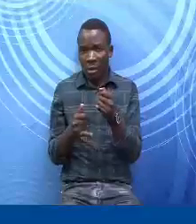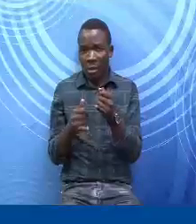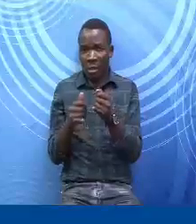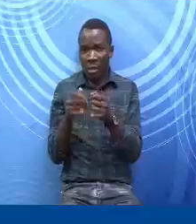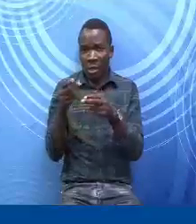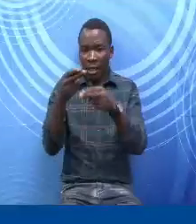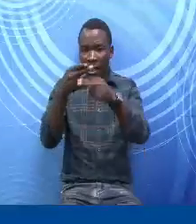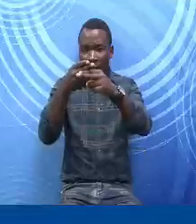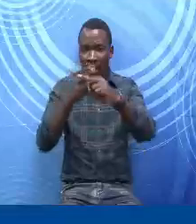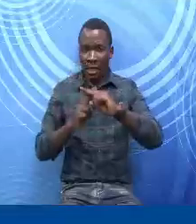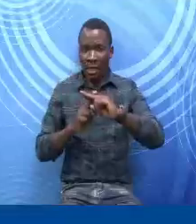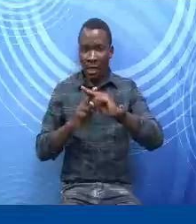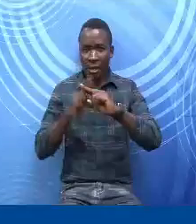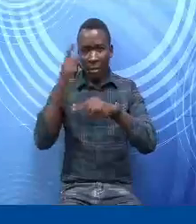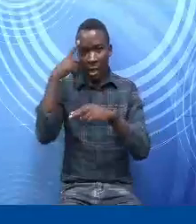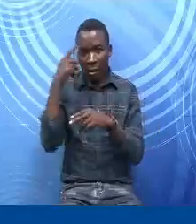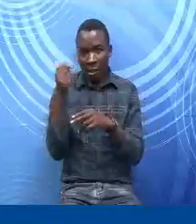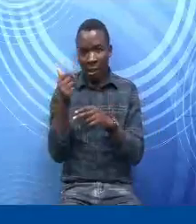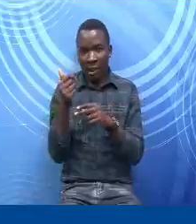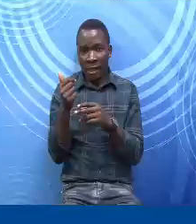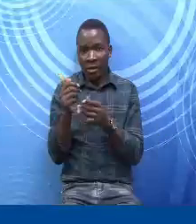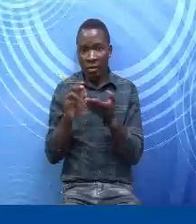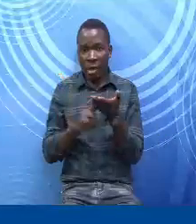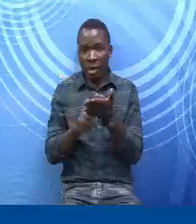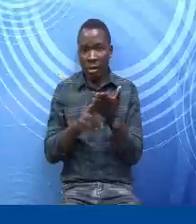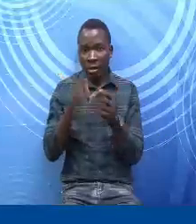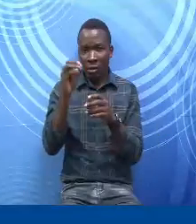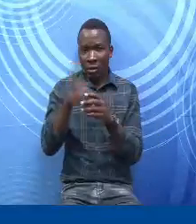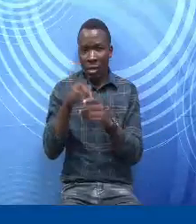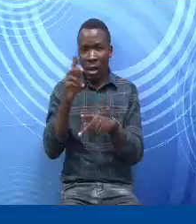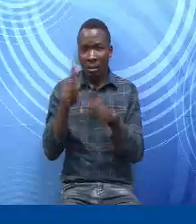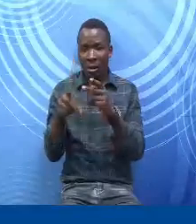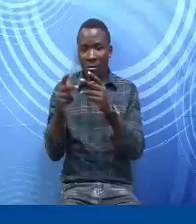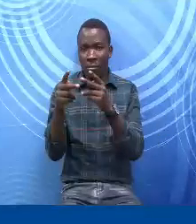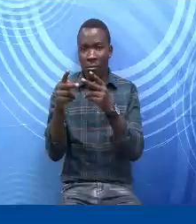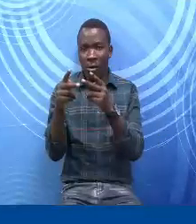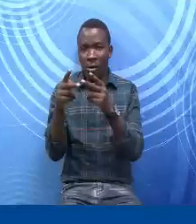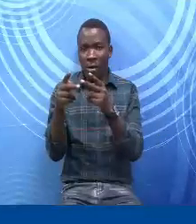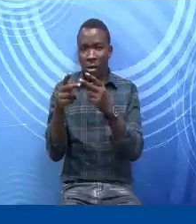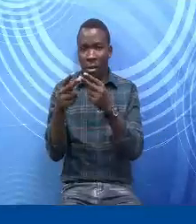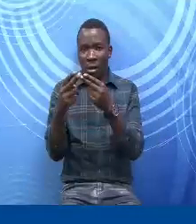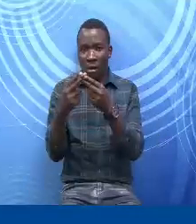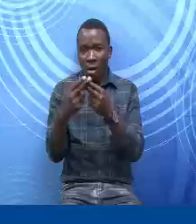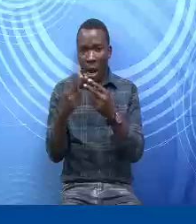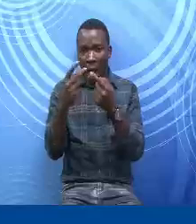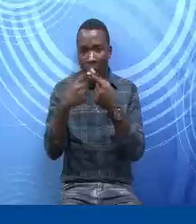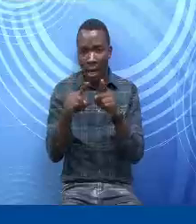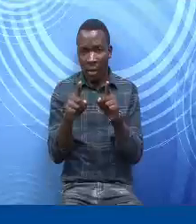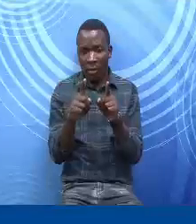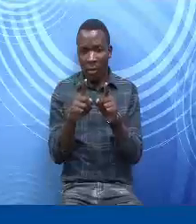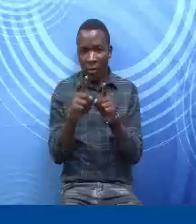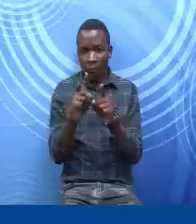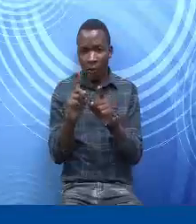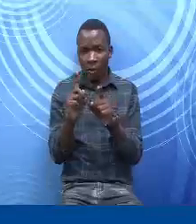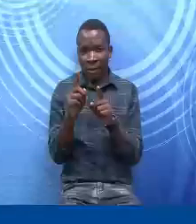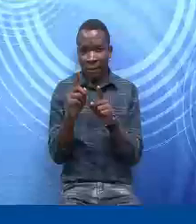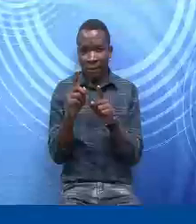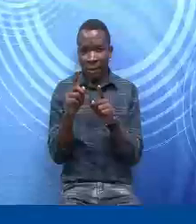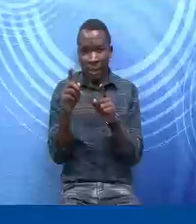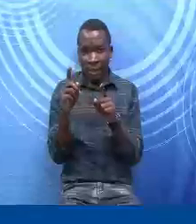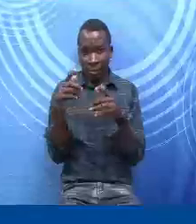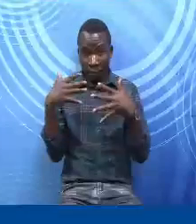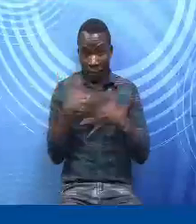Musanvu kifashijwe dushyiramo abakarantine, ariko ahubwo navuga ko usa nk'aho bintunguye,